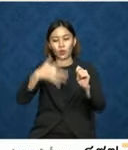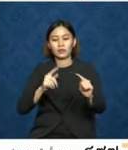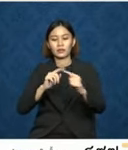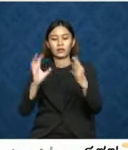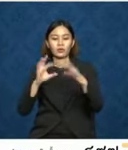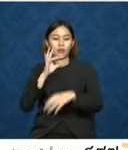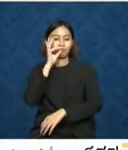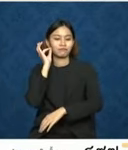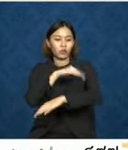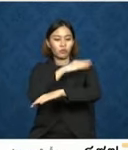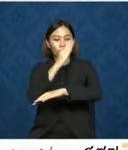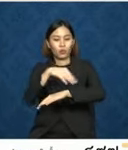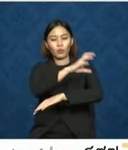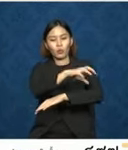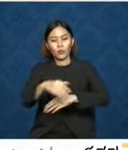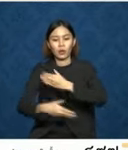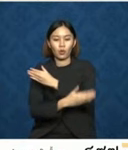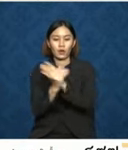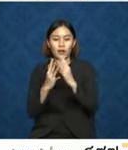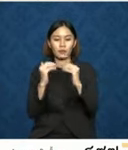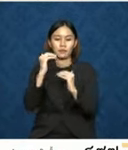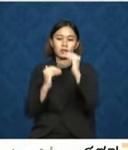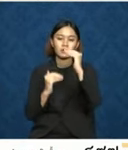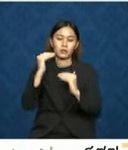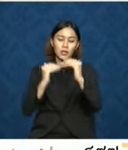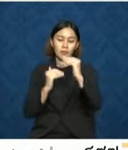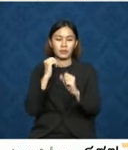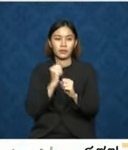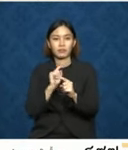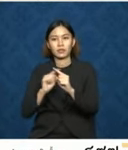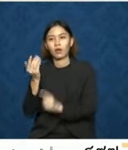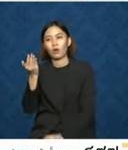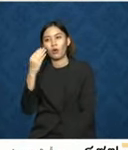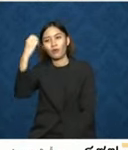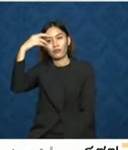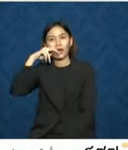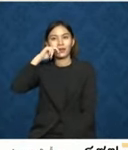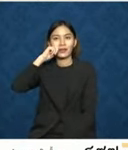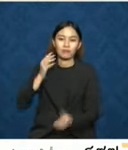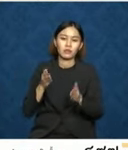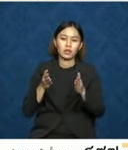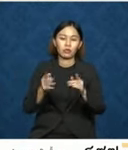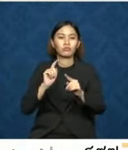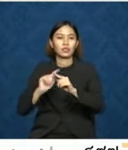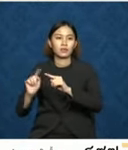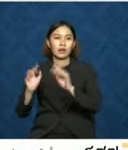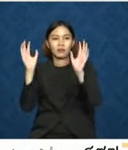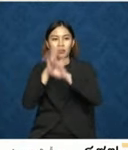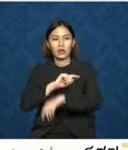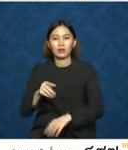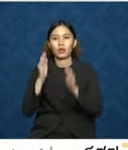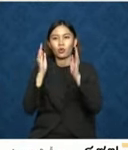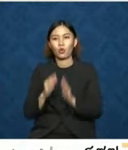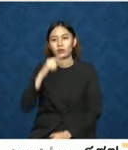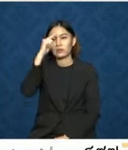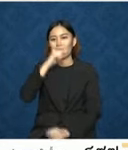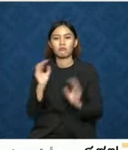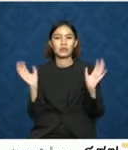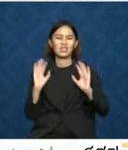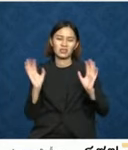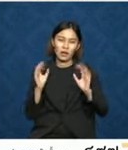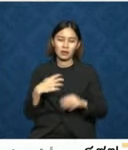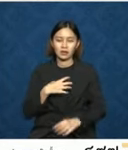พันธุ์พี่น้องที่ด้วยโอกาสมีความเดือดล้ำจะทำอะไรขอไฟฟ้าขอน้ำขอถนนนั้นเหมือนกับไม่ใช่คนของคนไทย